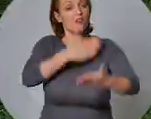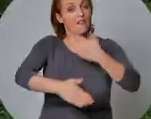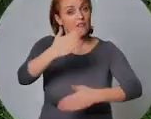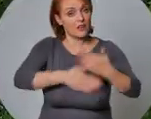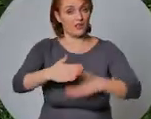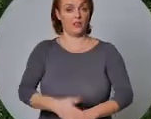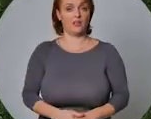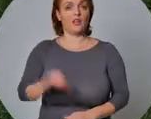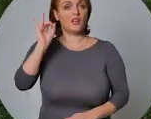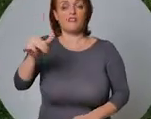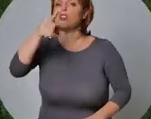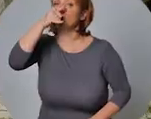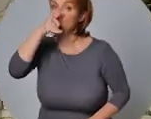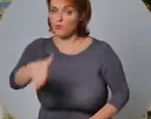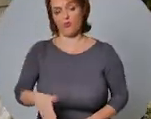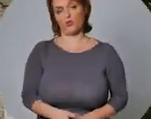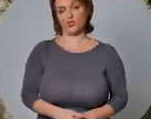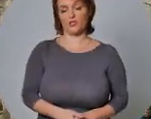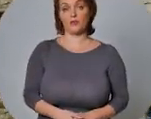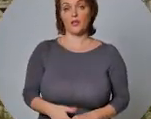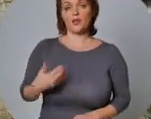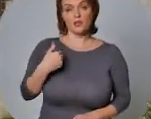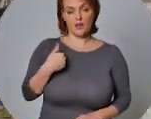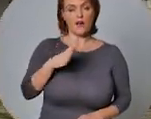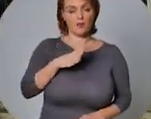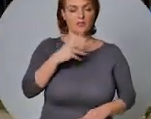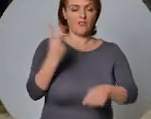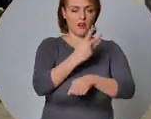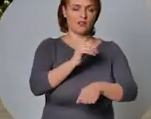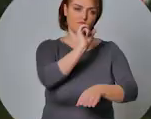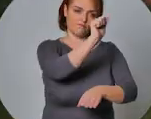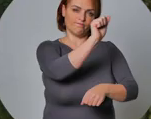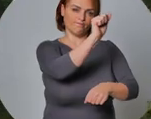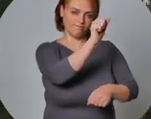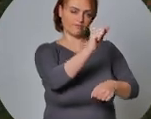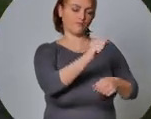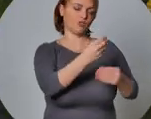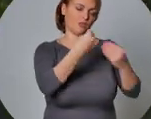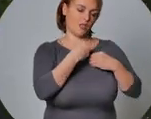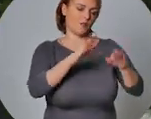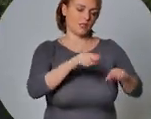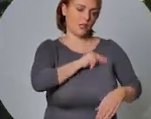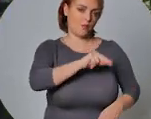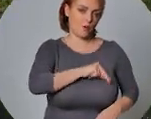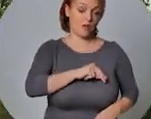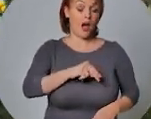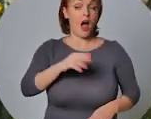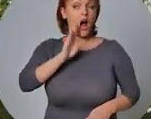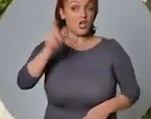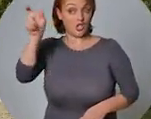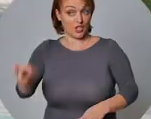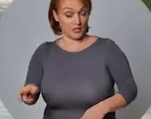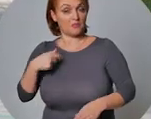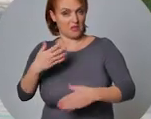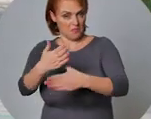și n-ați să faceți față lucrurile. Am fost și am mai bătut de vreo 2 ori la ușă o persoană, tot m-a ghidat, doamna